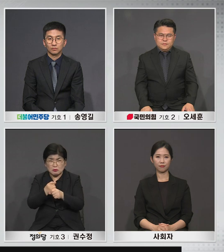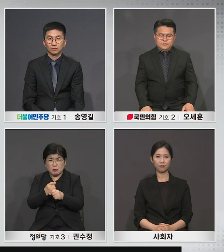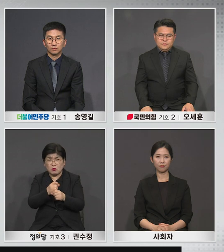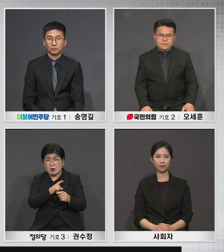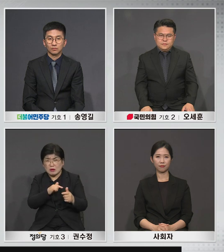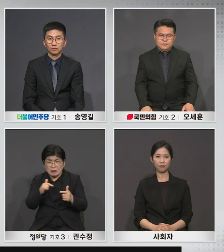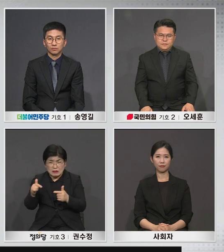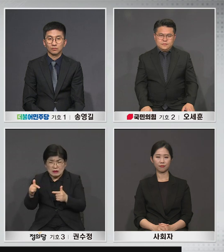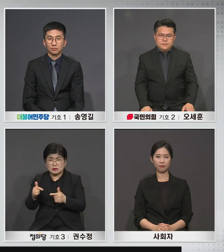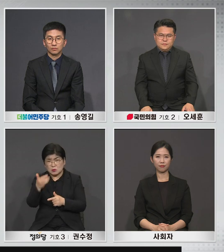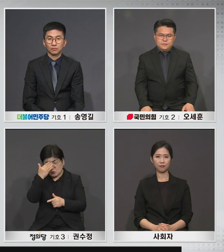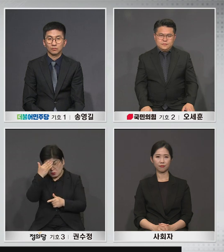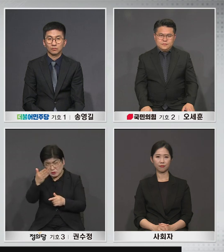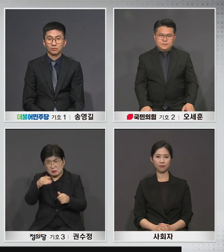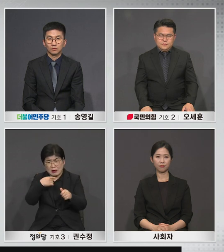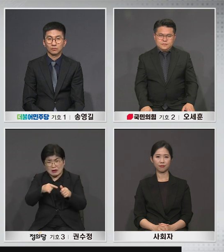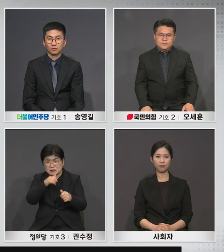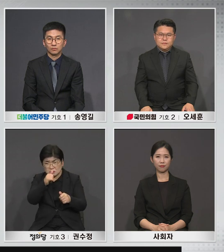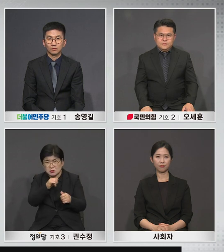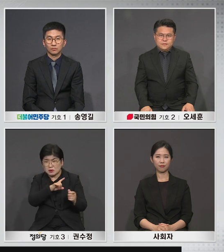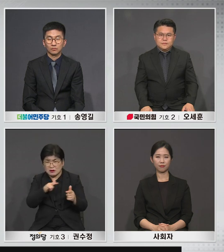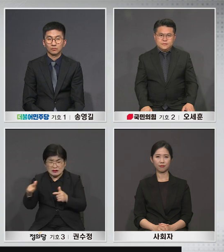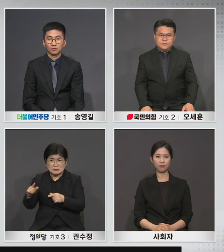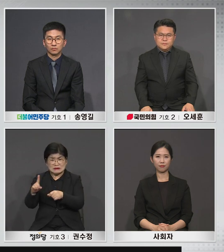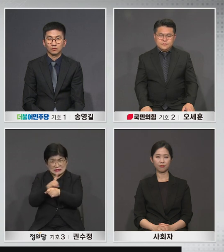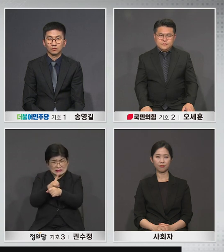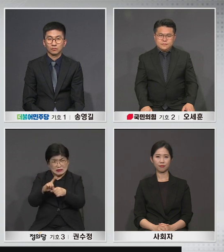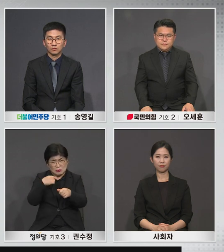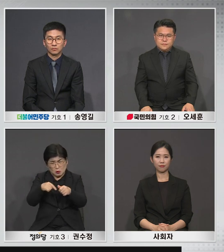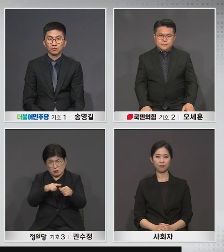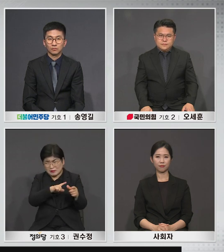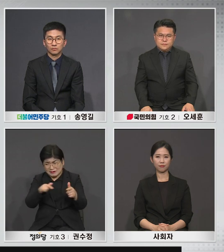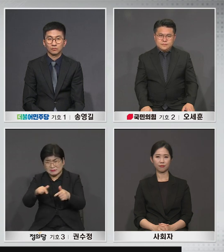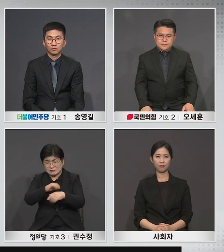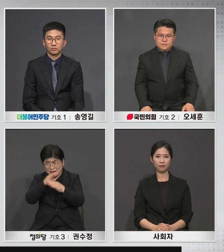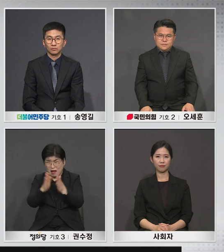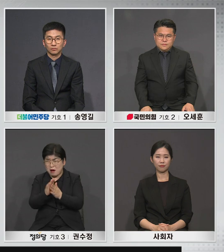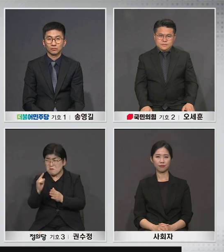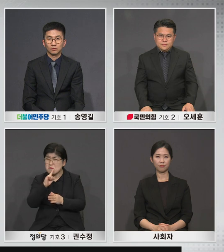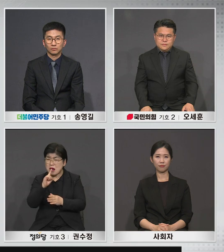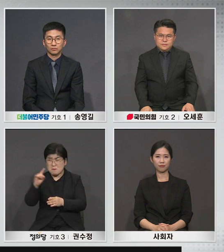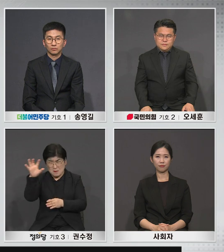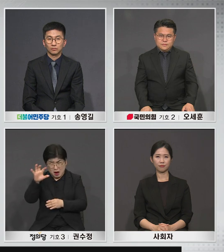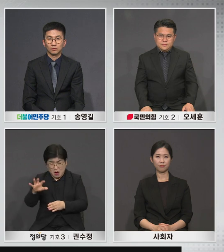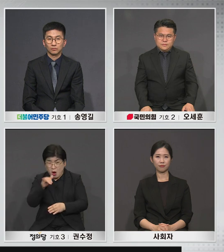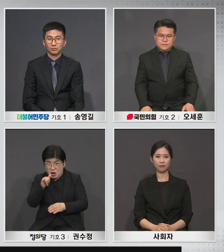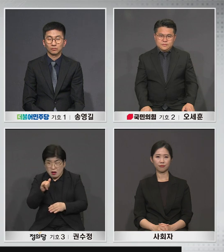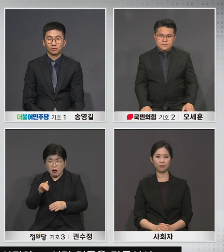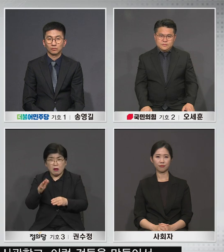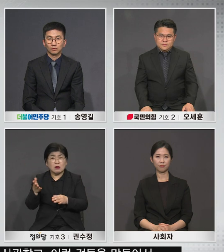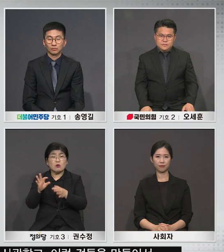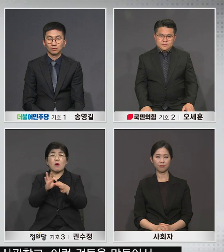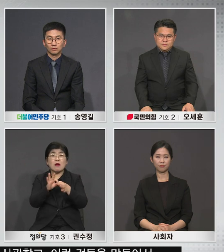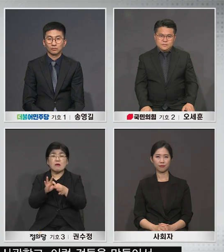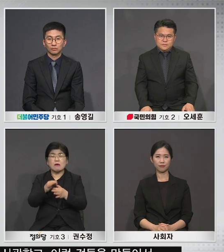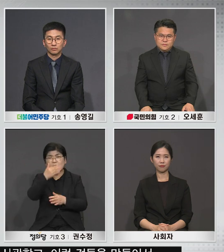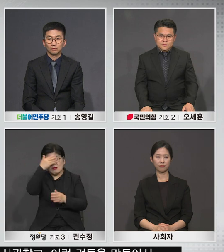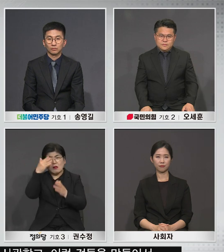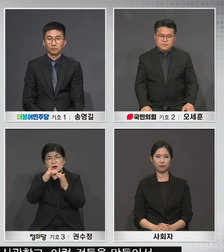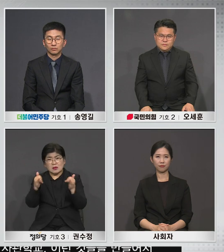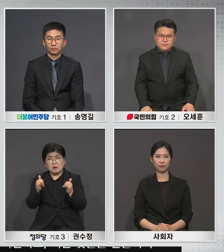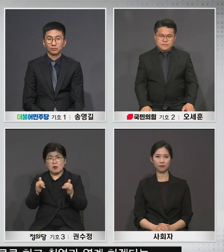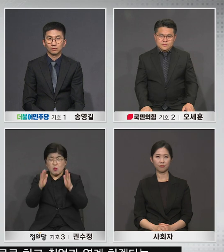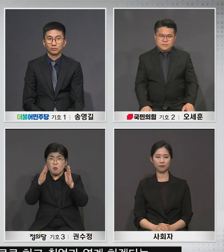교육을 무료로 실시하고 취창업 등 연계하겠다 이런 말씀을 하고 계시는데요. 관련해서 지금까지 이 청년들이 정말로 이렇게